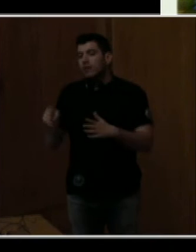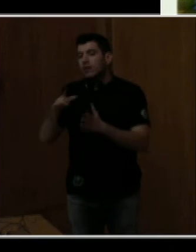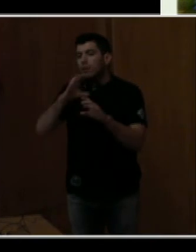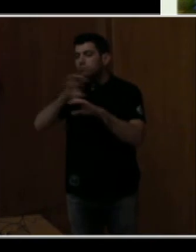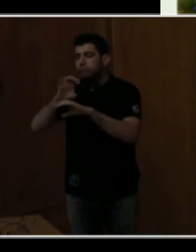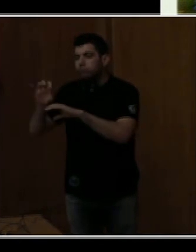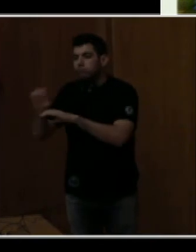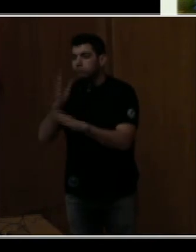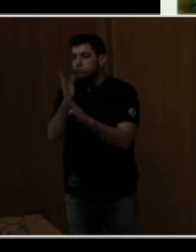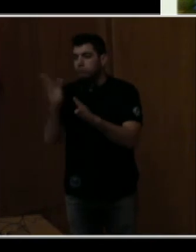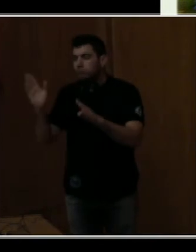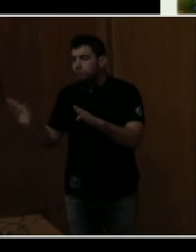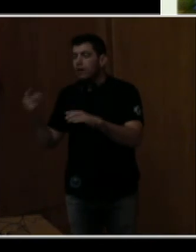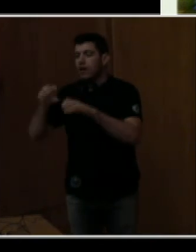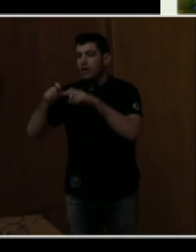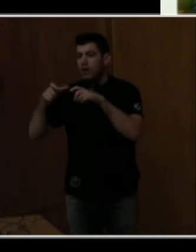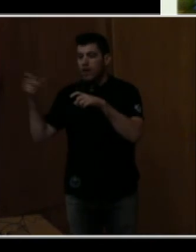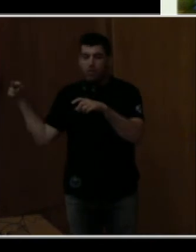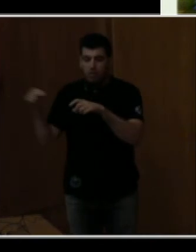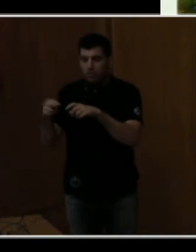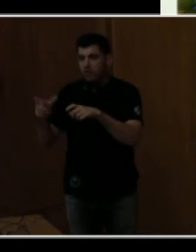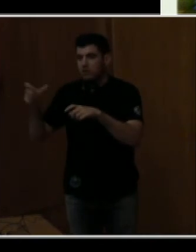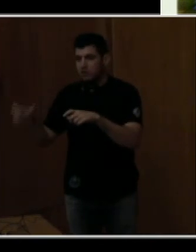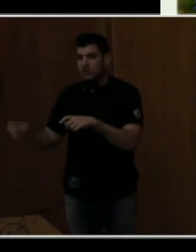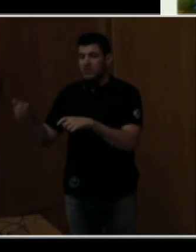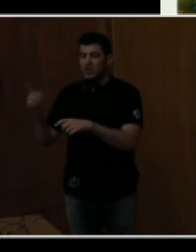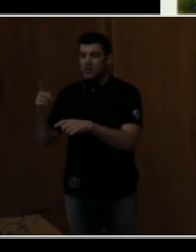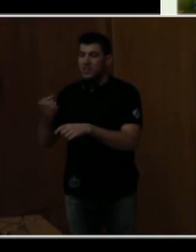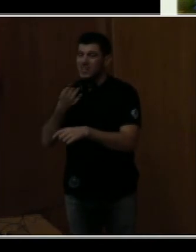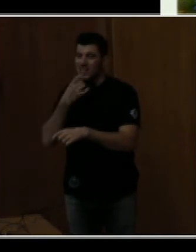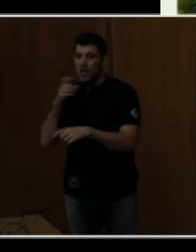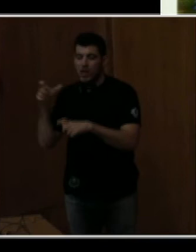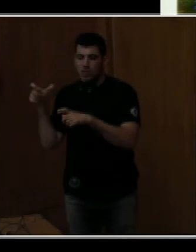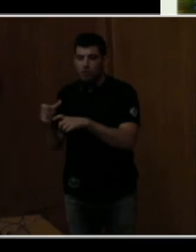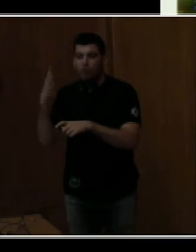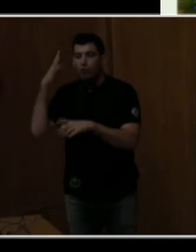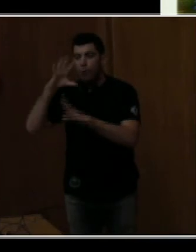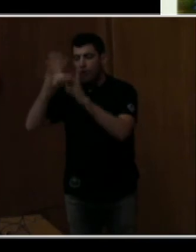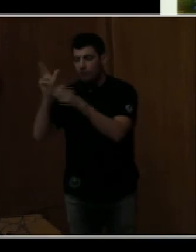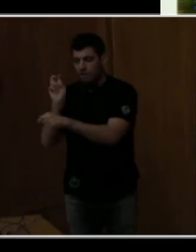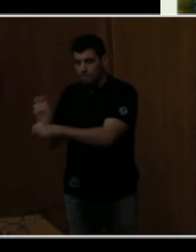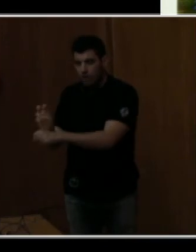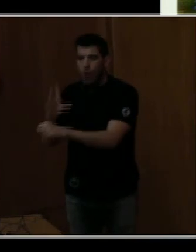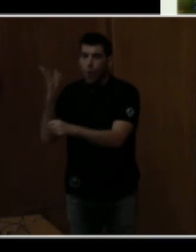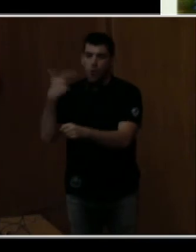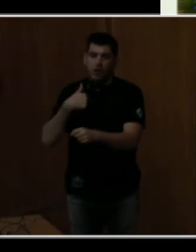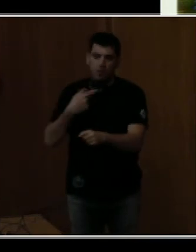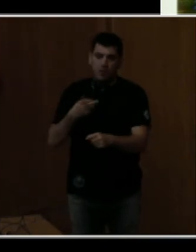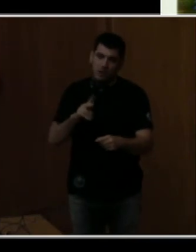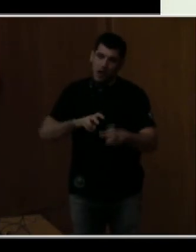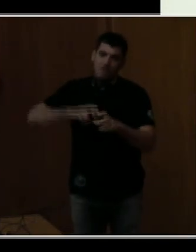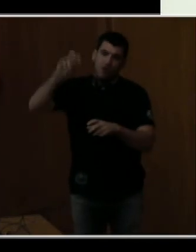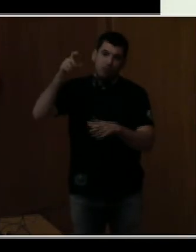συστήματα, σκληρούς δίσκους, όπου αποθηκεύονται και διαχειρίζονται τα δεδομένα που όλοι ανεβάζουμε όταν ανεβάζουμε κάτι στο ίντερνετ ή θέλουμε να κατεβάσουμε